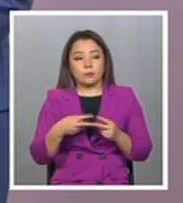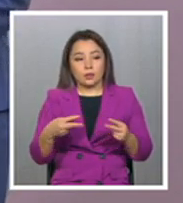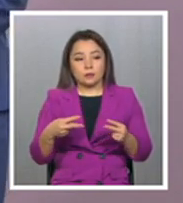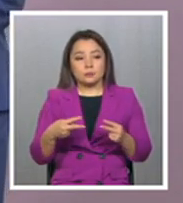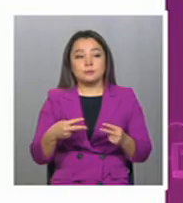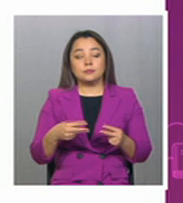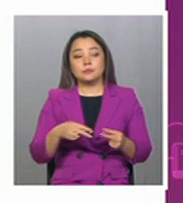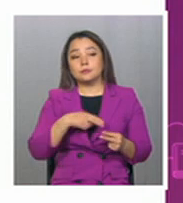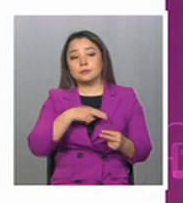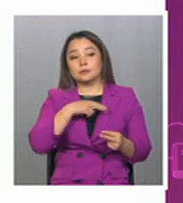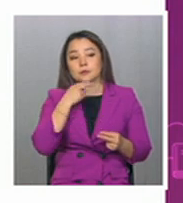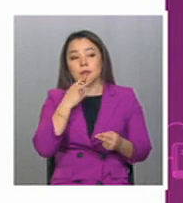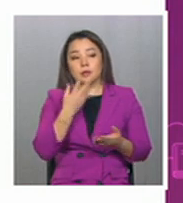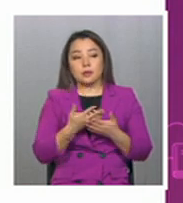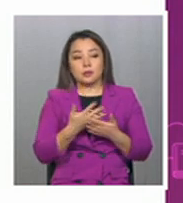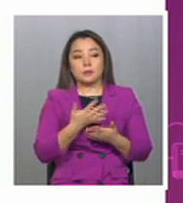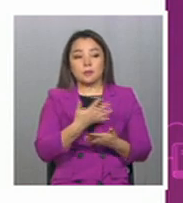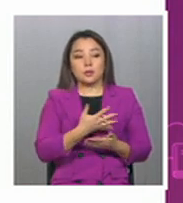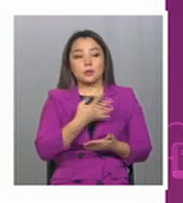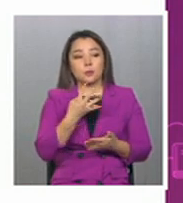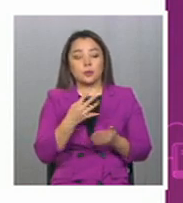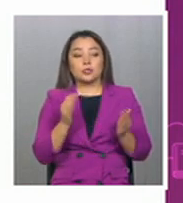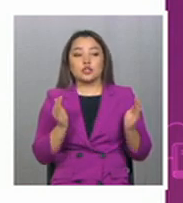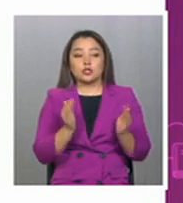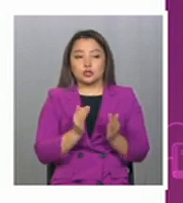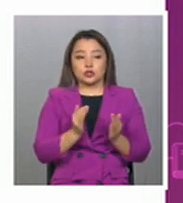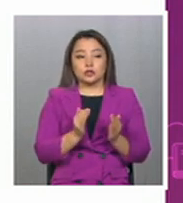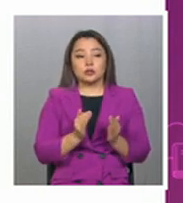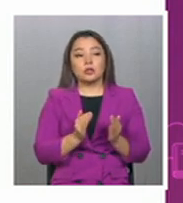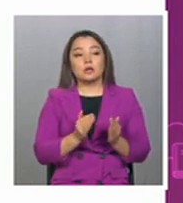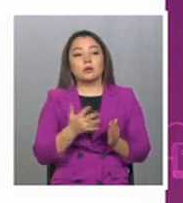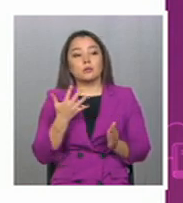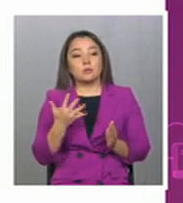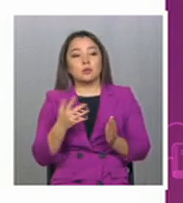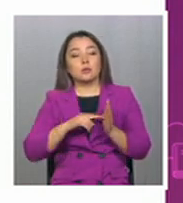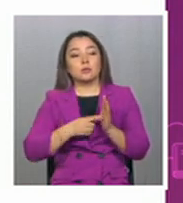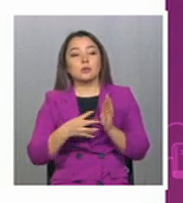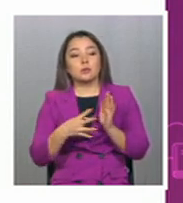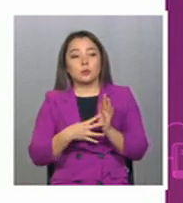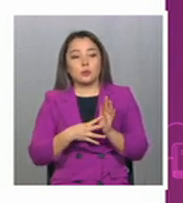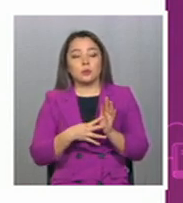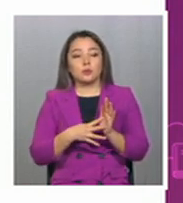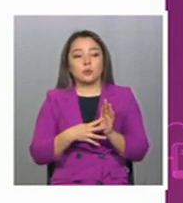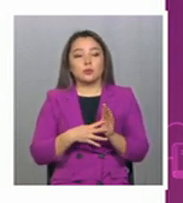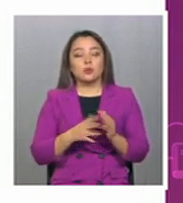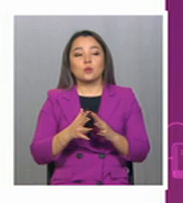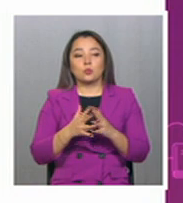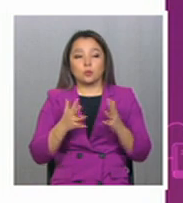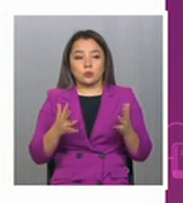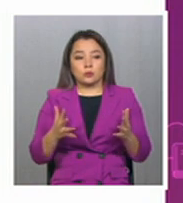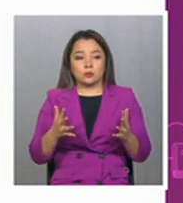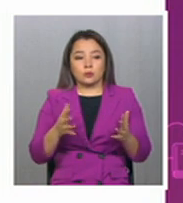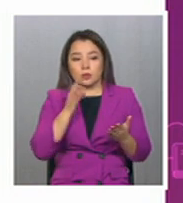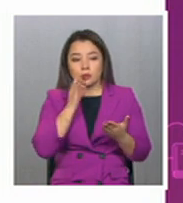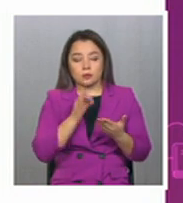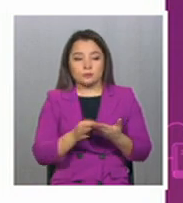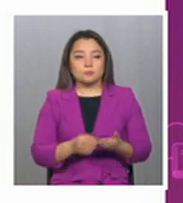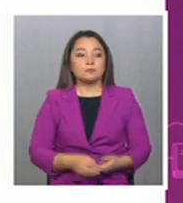45-ке тең. 5 пен 4 сандарының көбейтіндісі 5 пен 9 сандарының көбейтіндісінен